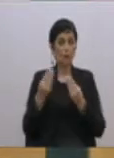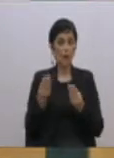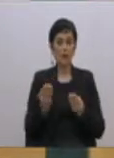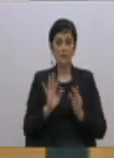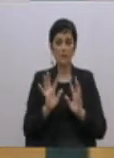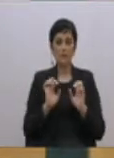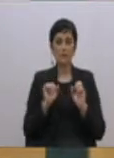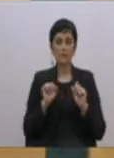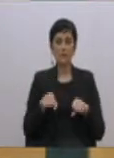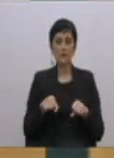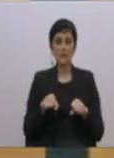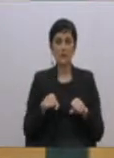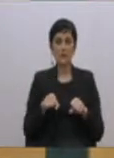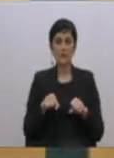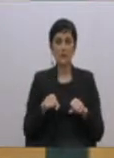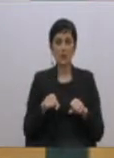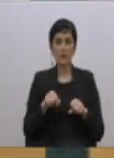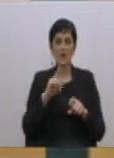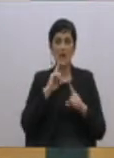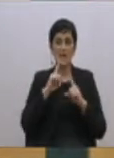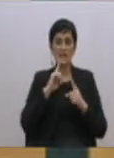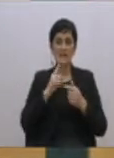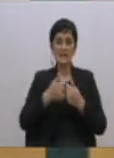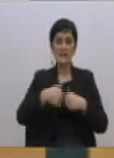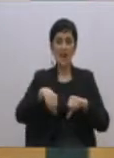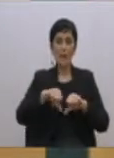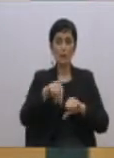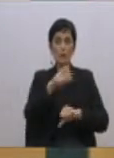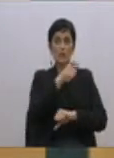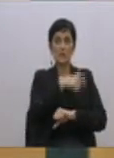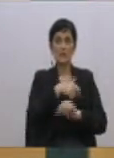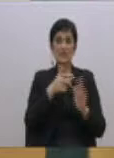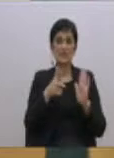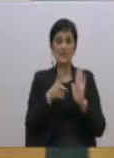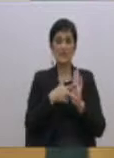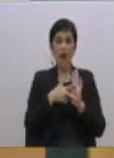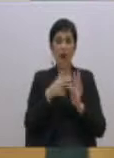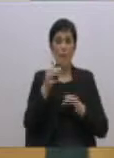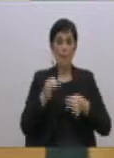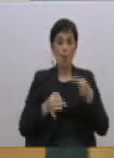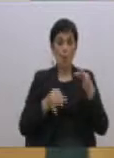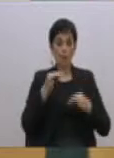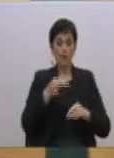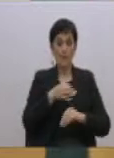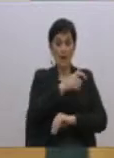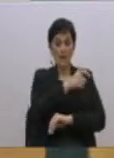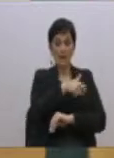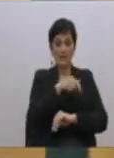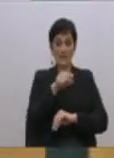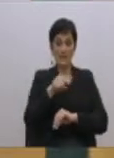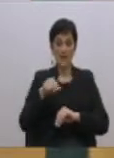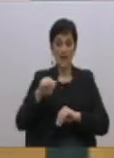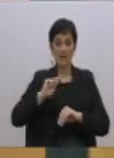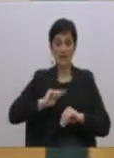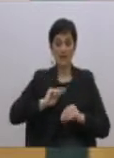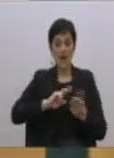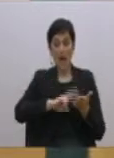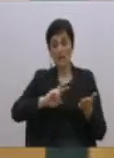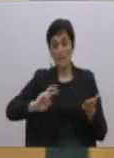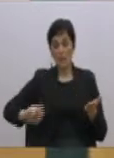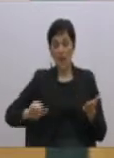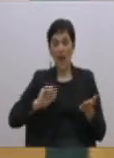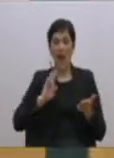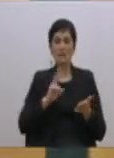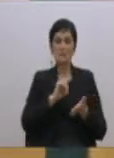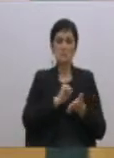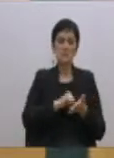anul bubas sapci și Eris Rom, va mă să mă atleți Eris Hugi. Dat o extenam de obas, angarcul obiectul